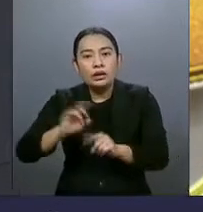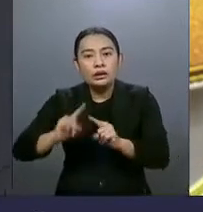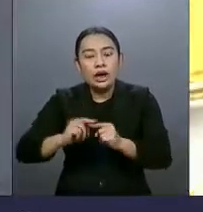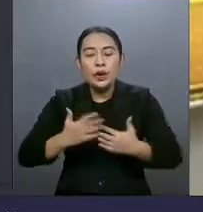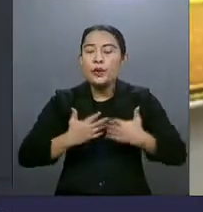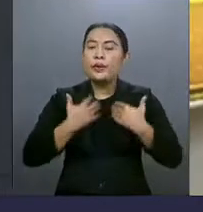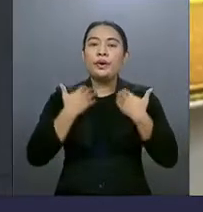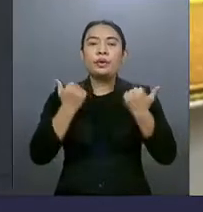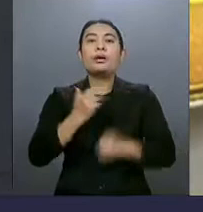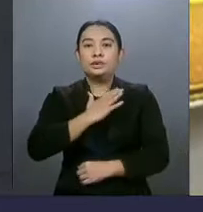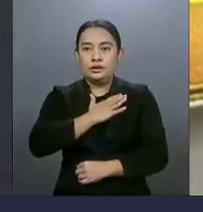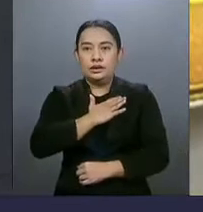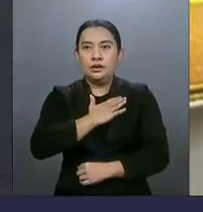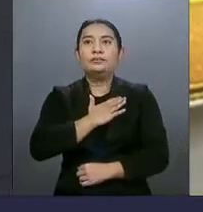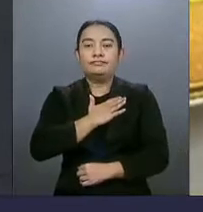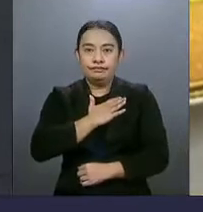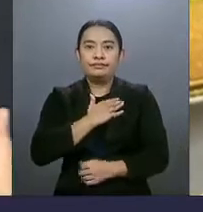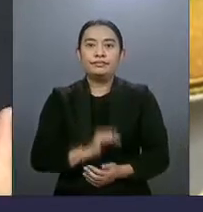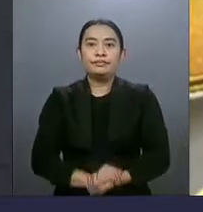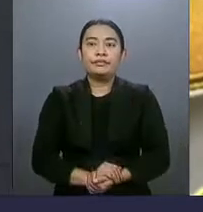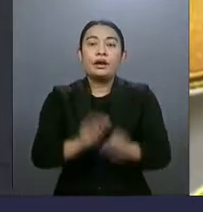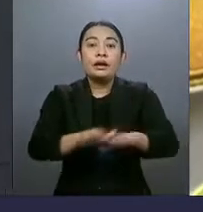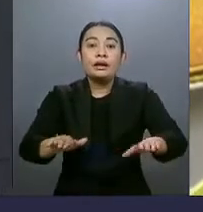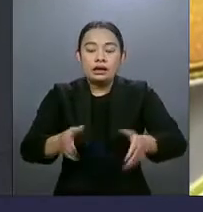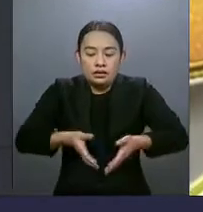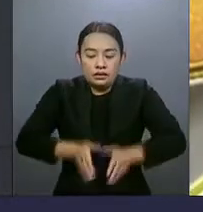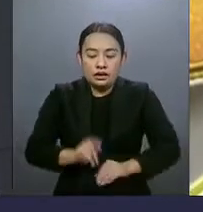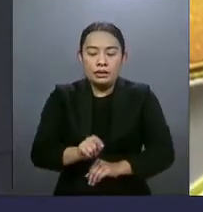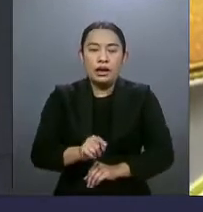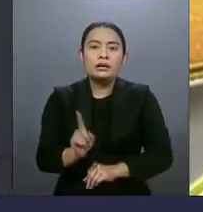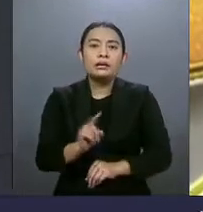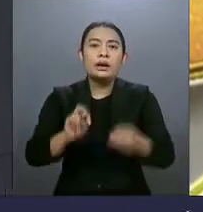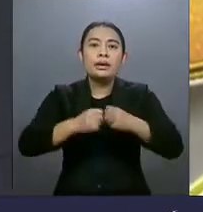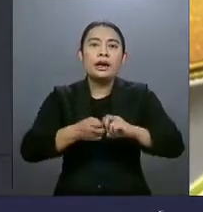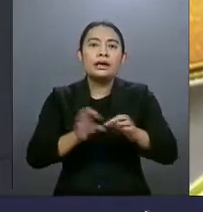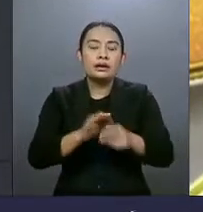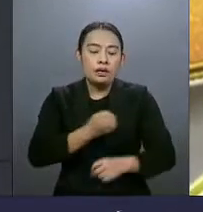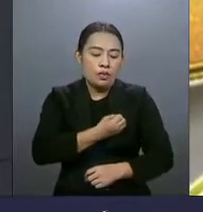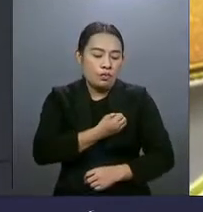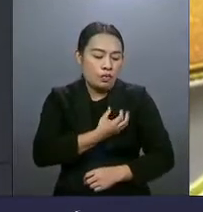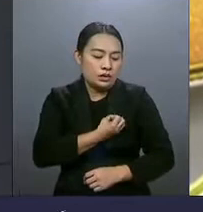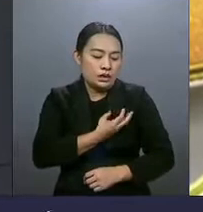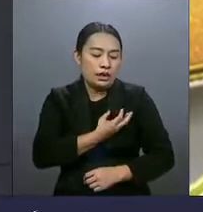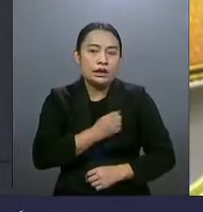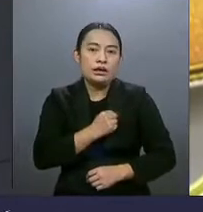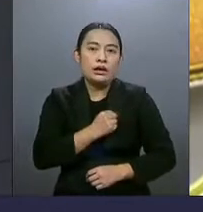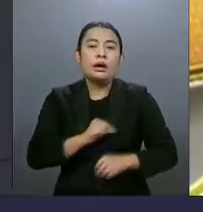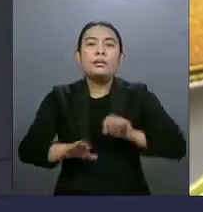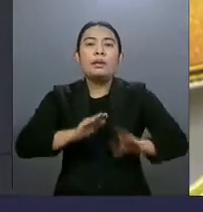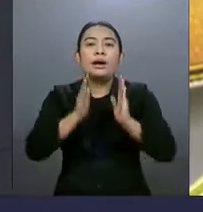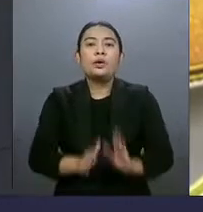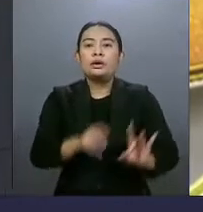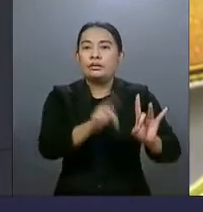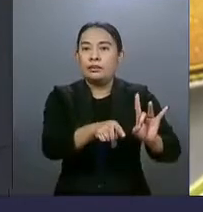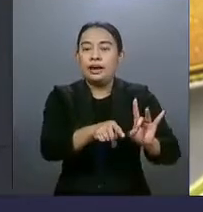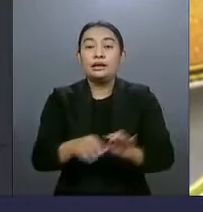ราเองสถิตินะครับก็จะมีเด็กที่เกิดมาเป็นโรคหัวใจตั้งแต่กำเนิดเลยเนี่ยประมาณ 8,000 คนนะครับ 4,000 คนเนี่ยสาม